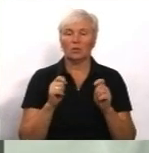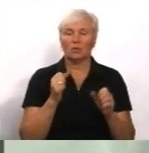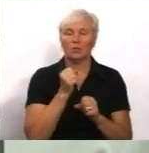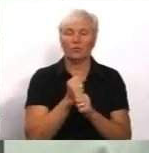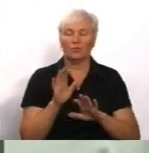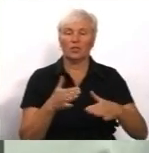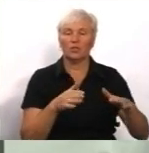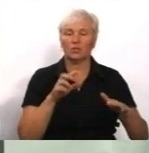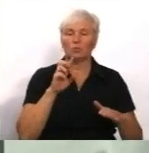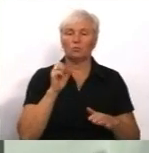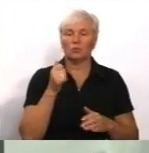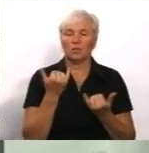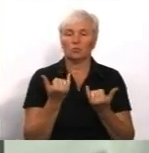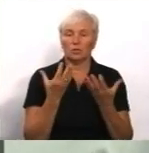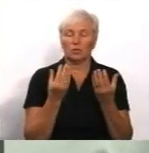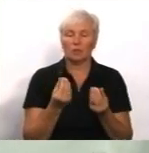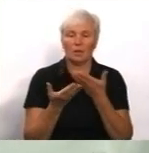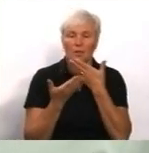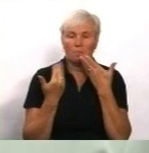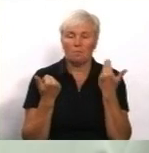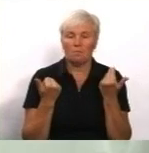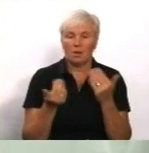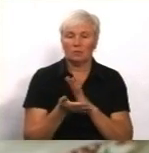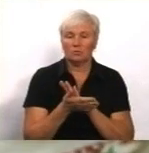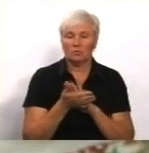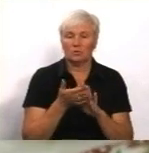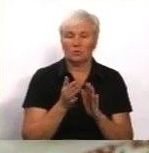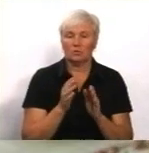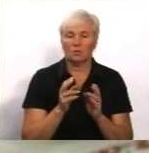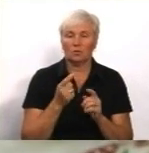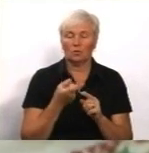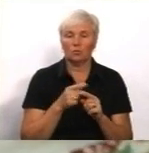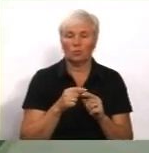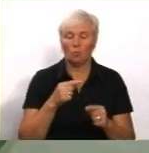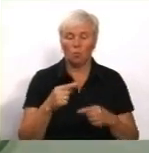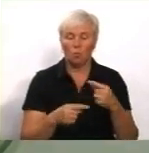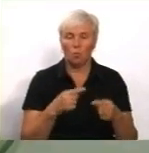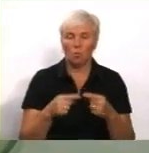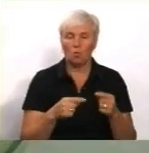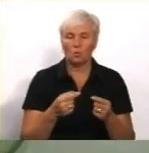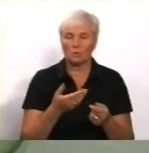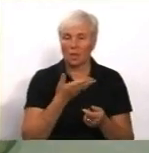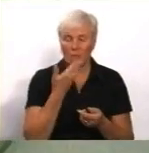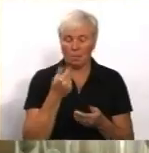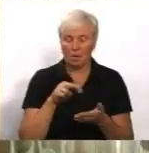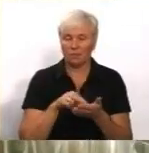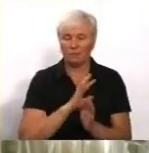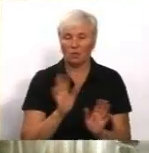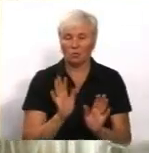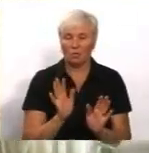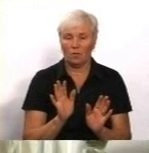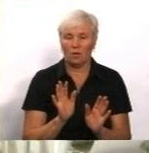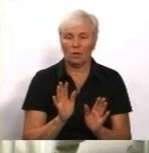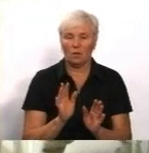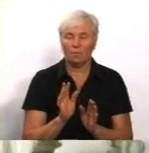то на сьогоднішній день ми його не маємо, тобто цього виробничого походження речовини не встановлено його перевищення. Коліфаги –